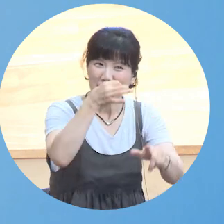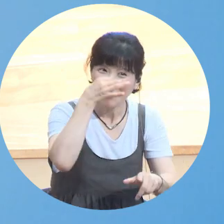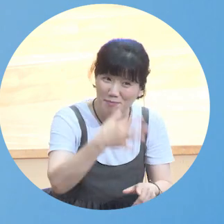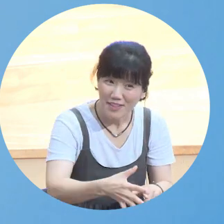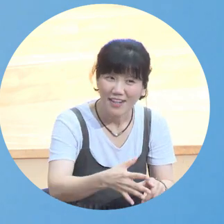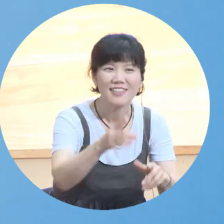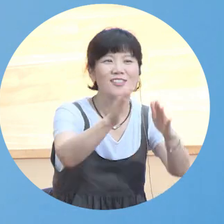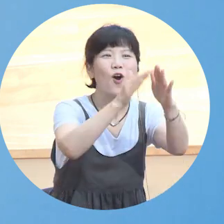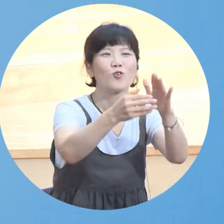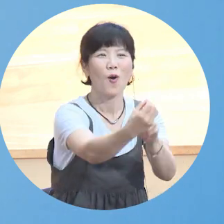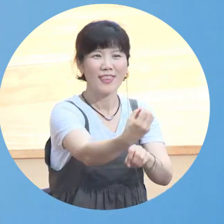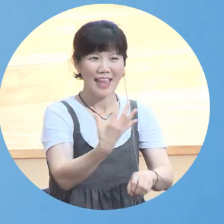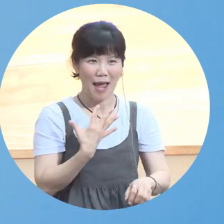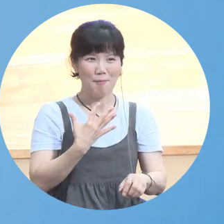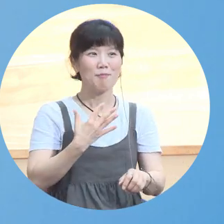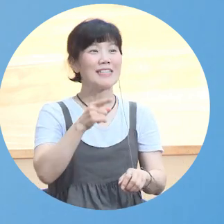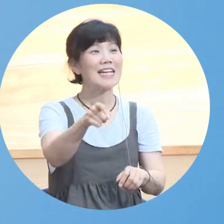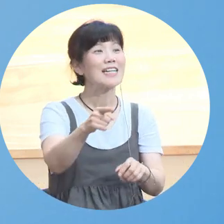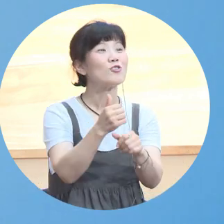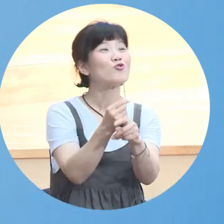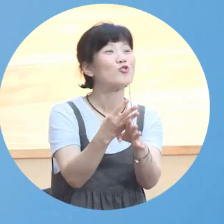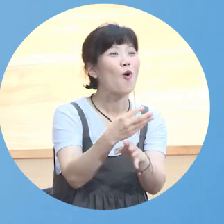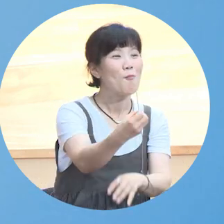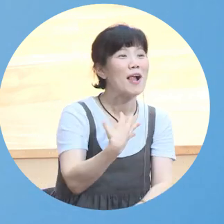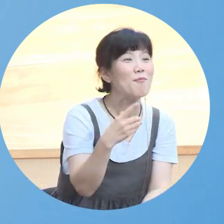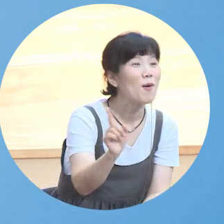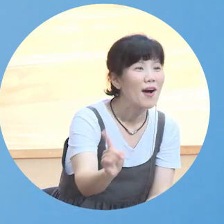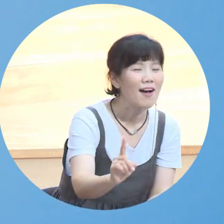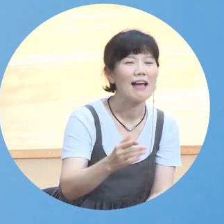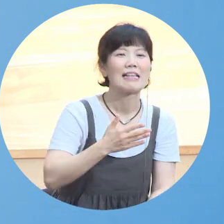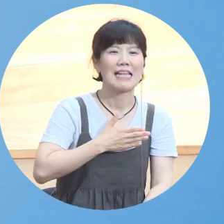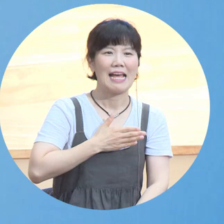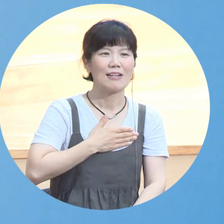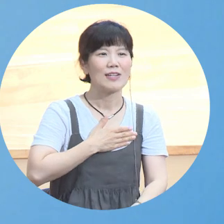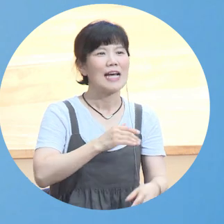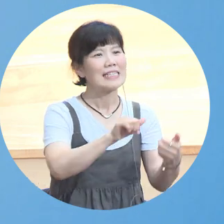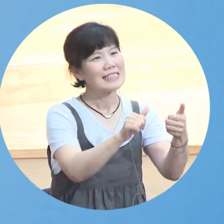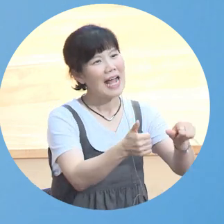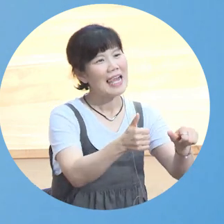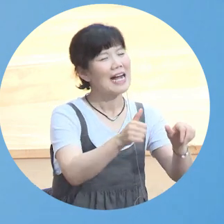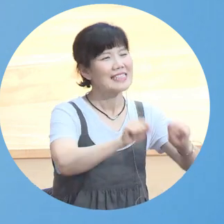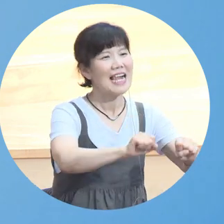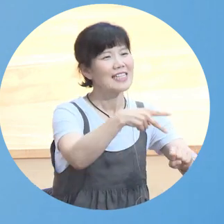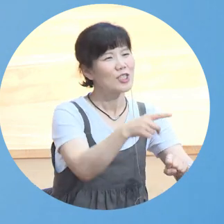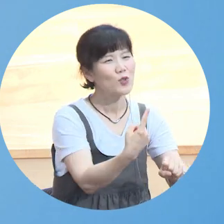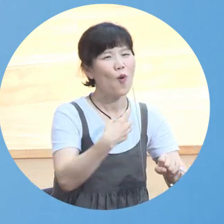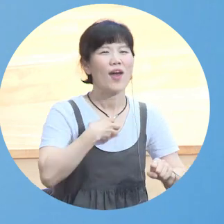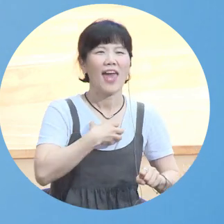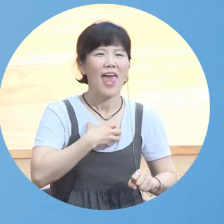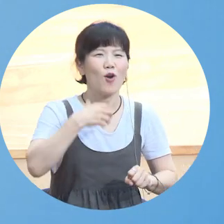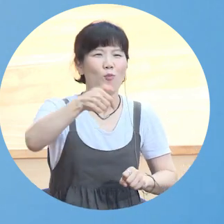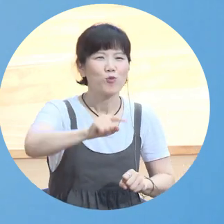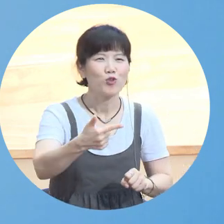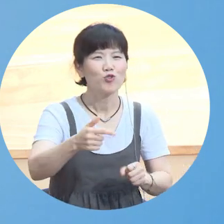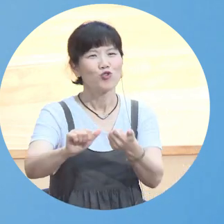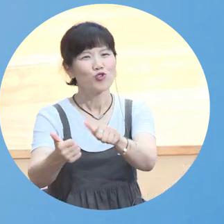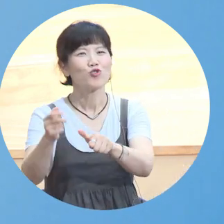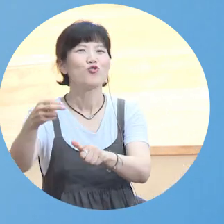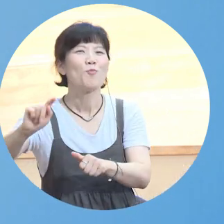신앙의 현주소를 뭐라 고백 하냐 며 나는 살기도 괴로 꾼 죽으면 현화리